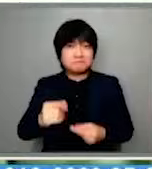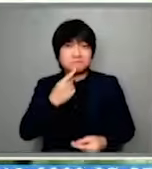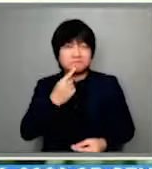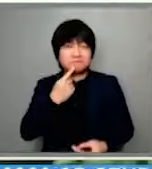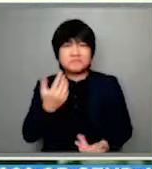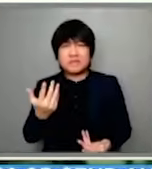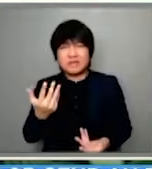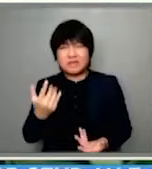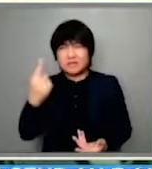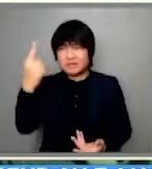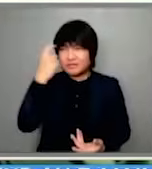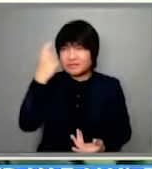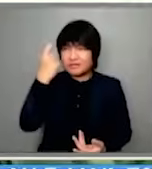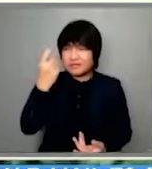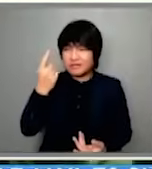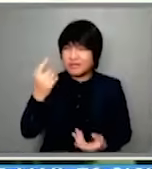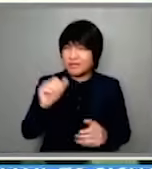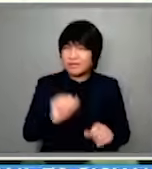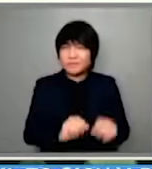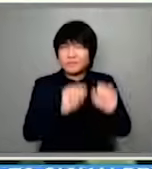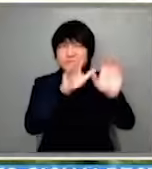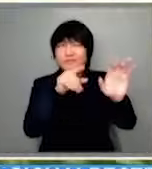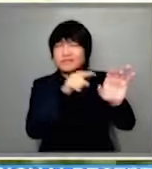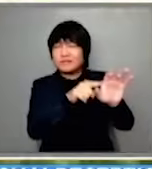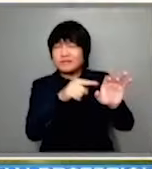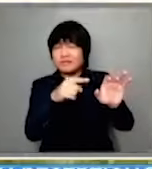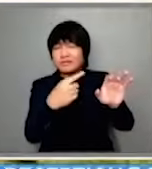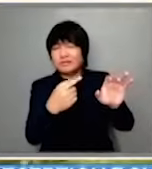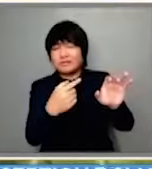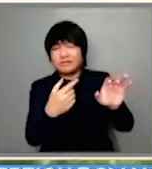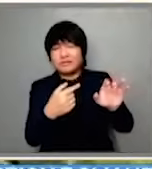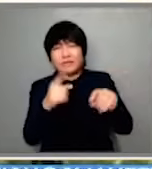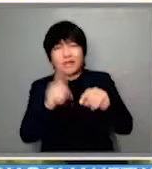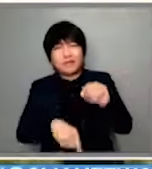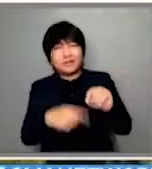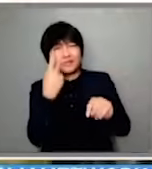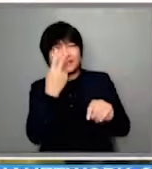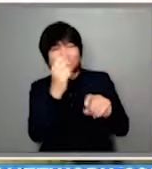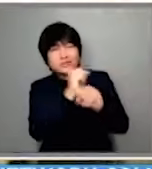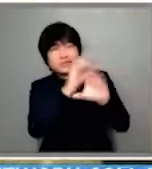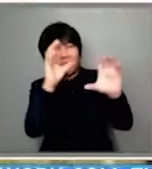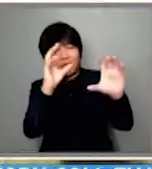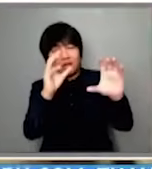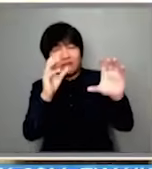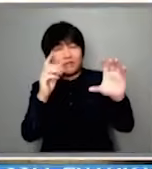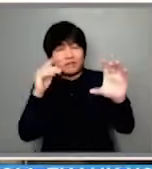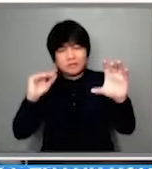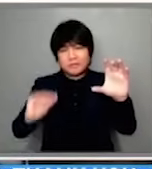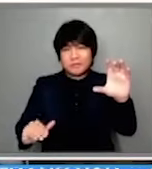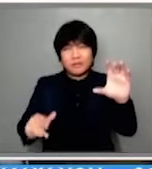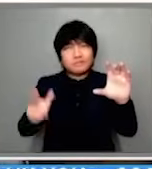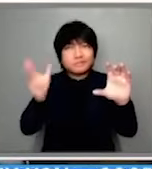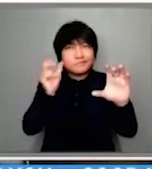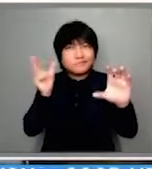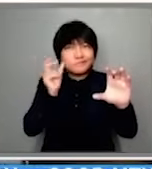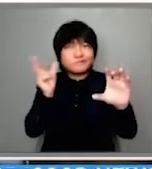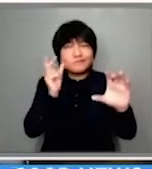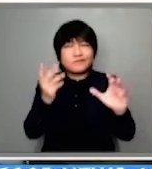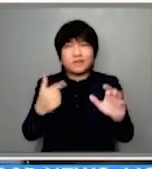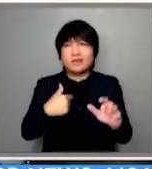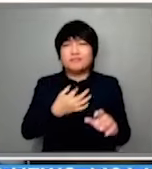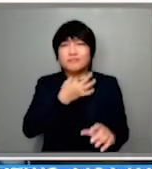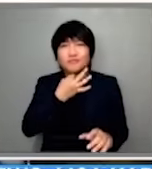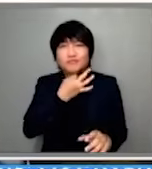bundok. Naging pangarap ko na po umakyat palagi ng bundok sa iba't ibang lugar. Kasi doon po